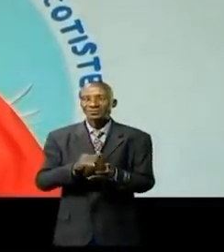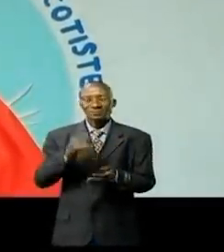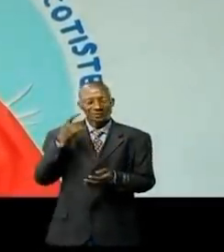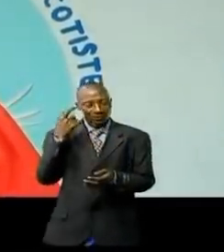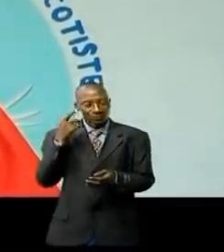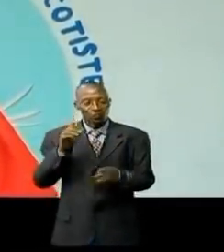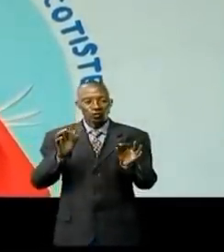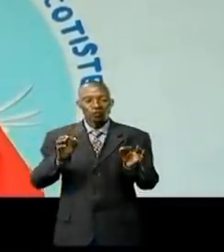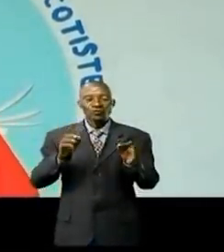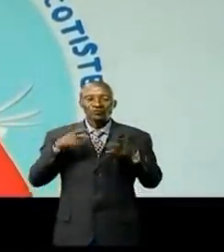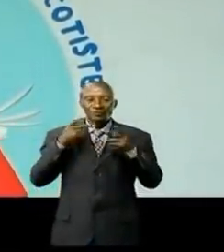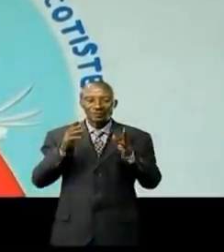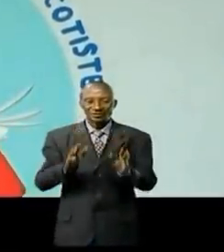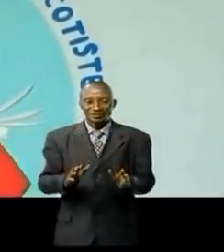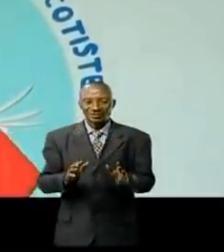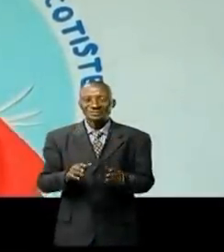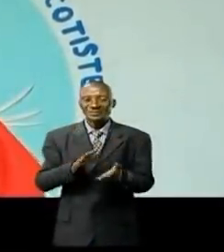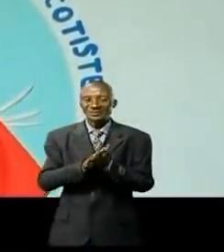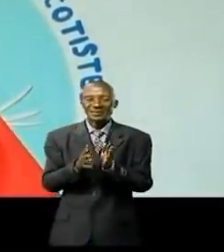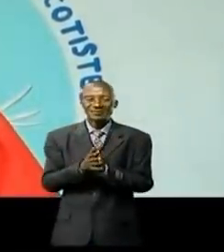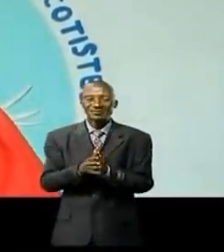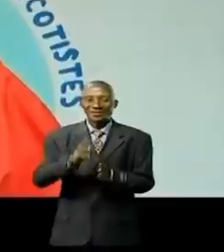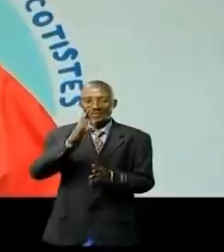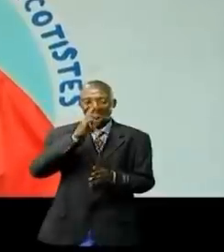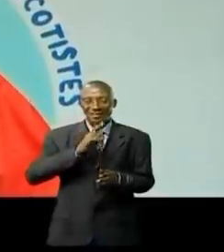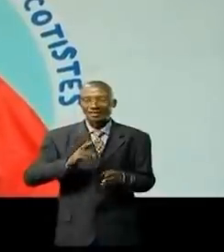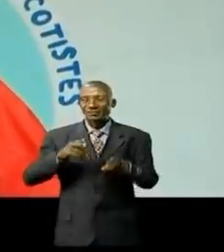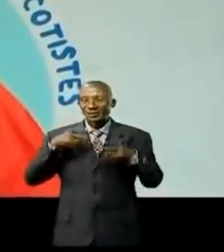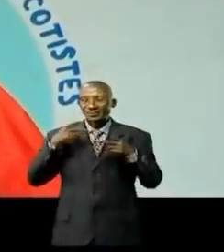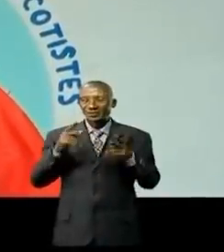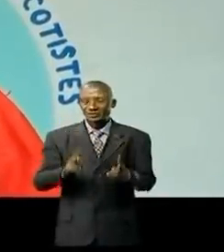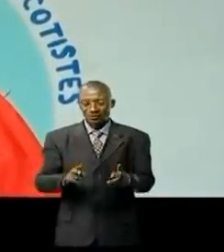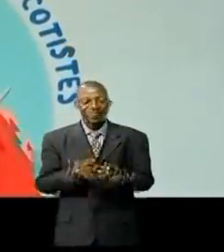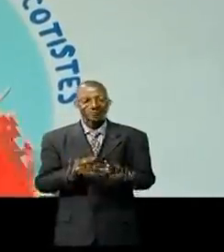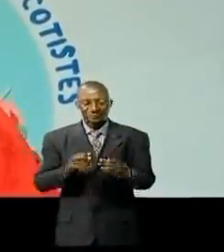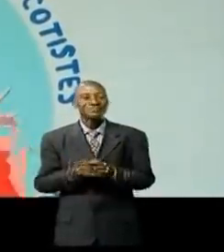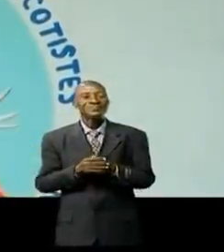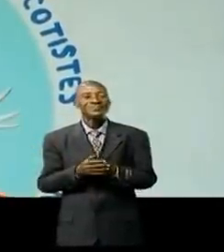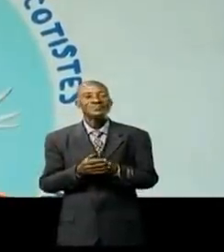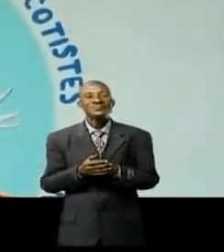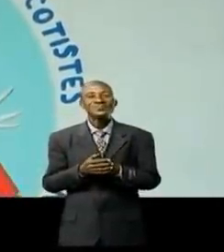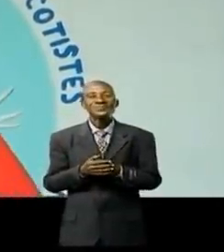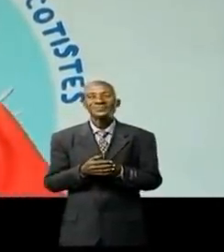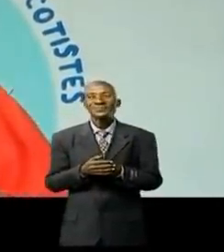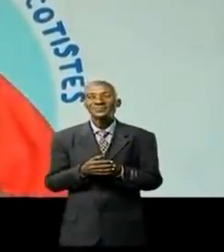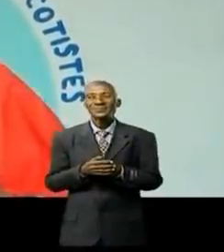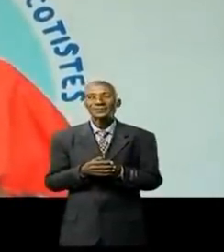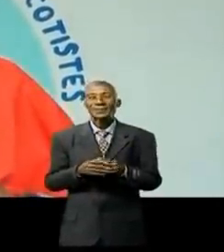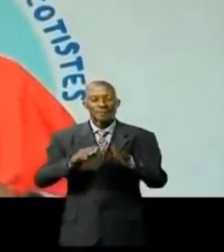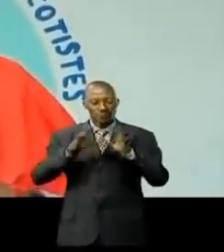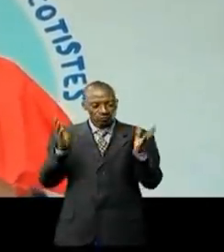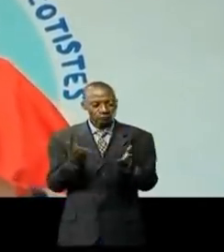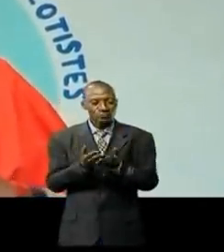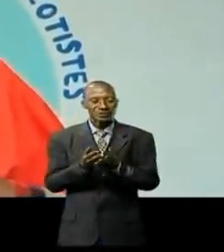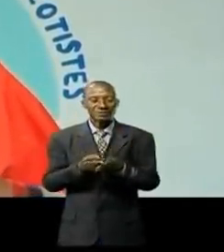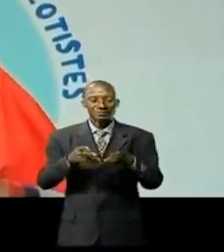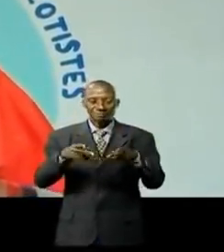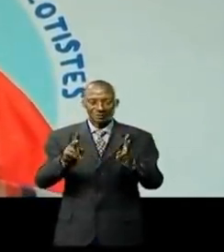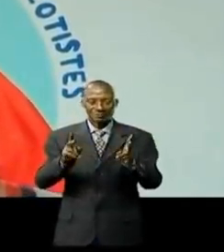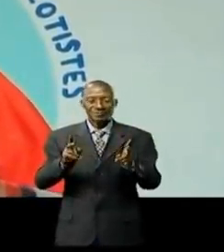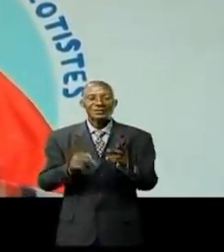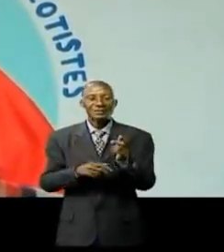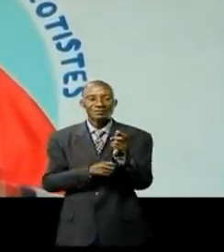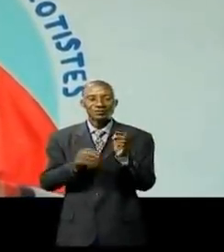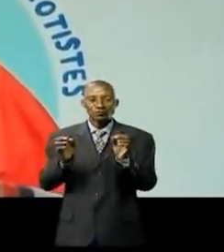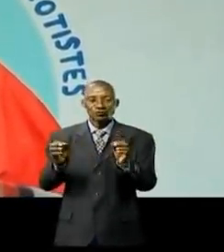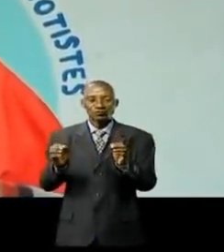aujourd'hui révérends pasteurs, avec toute la révérence. Le ciel maintenant nous permet de pouvoir entrer dans le champ et